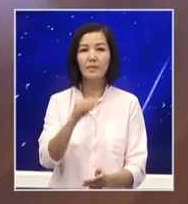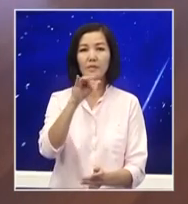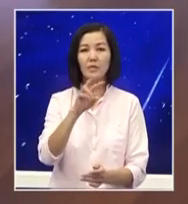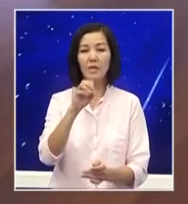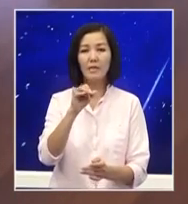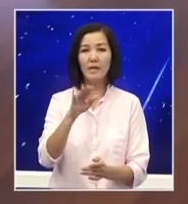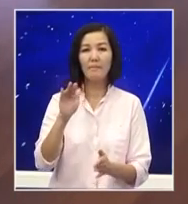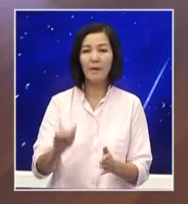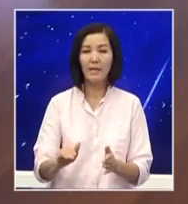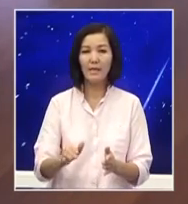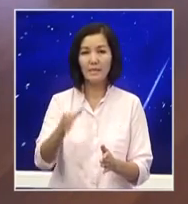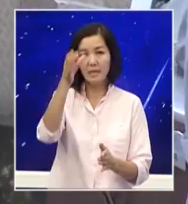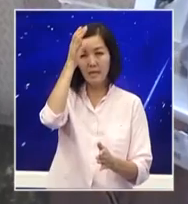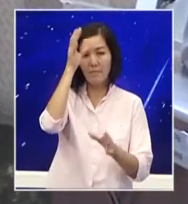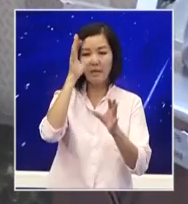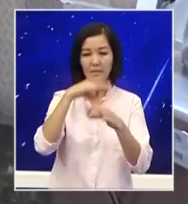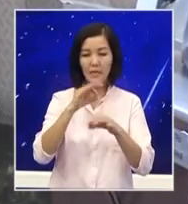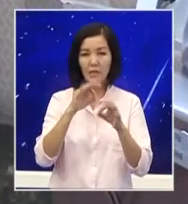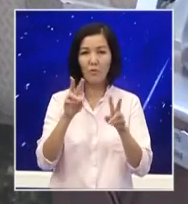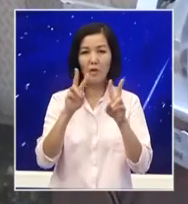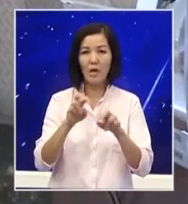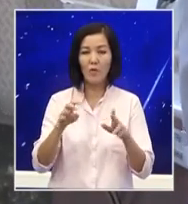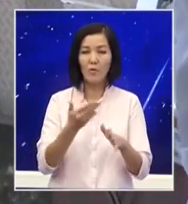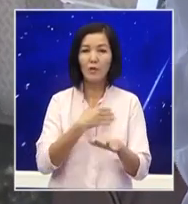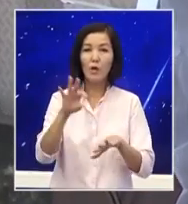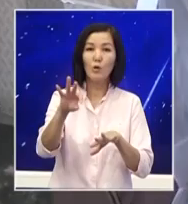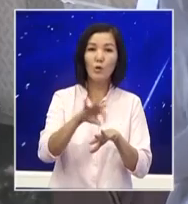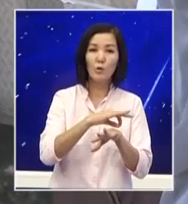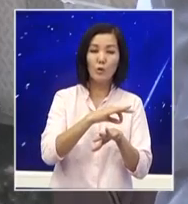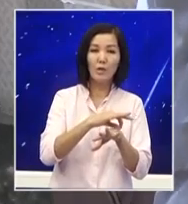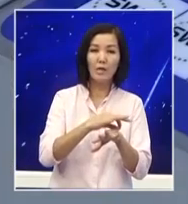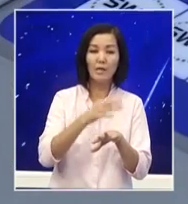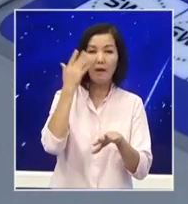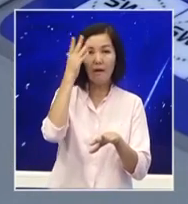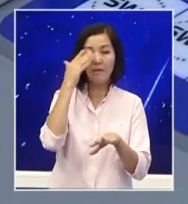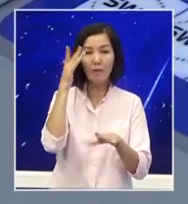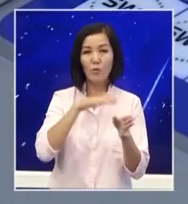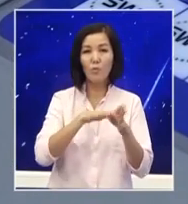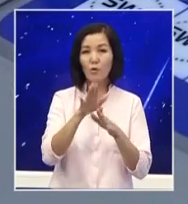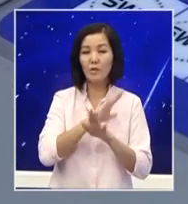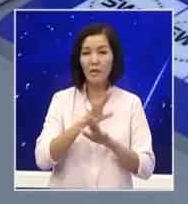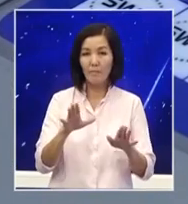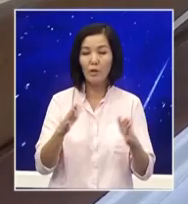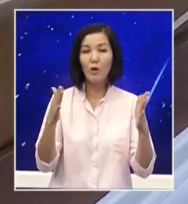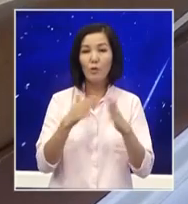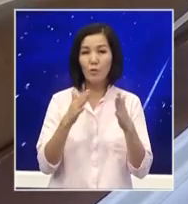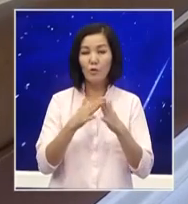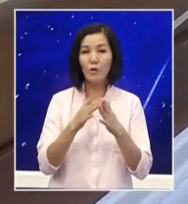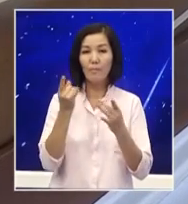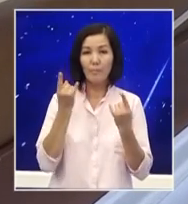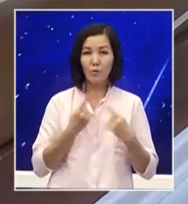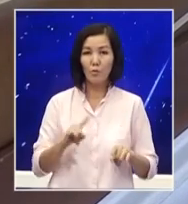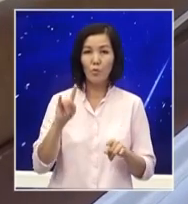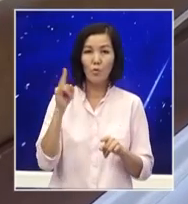бала кезінен ғылыми зерттеуге әуес, тұрмысқа шыққанда арманы алыстап кеткенде еді. Кейін үйде ұзақ жыл баламен отырды, сонда да